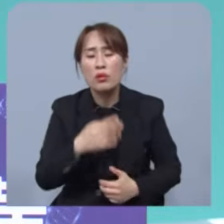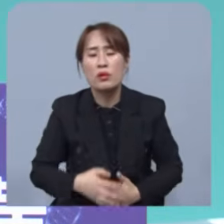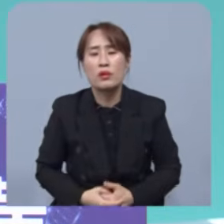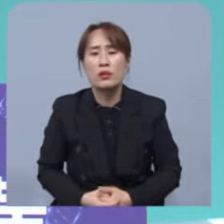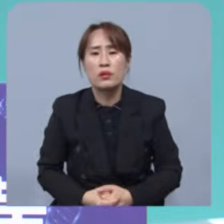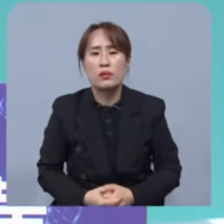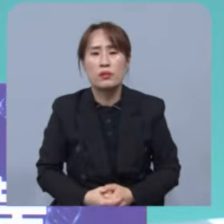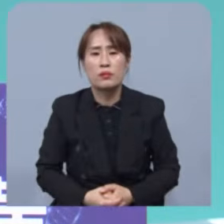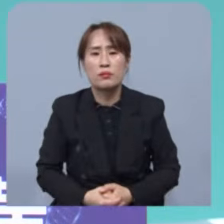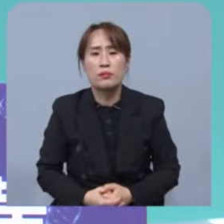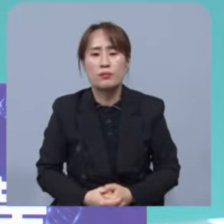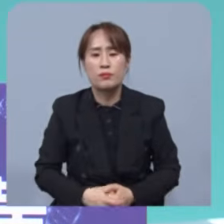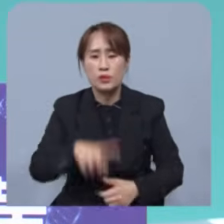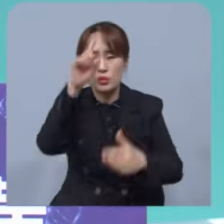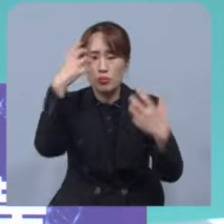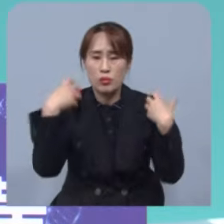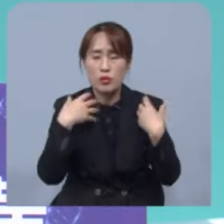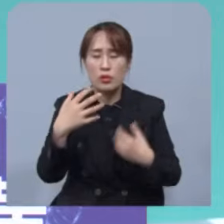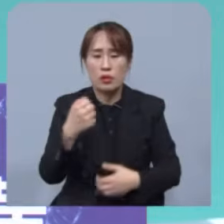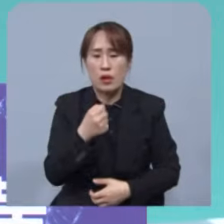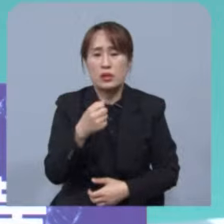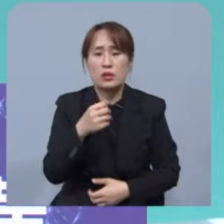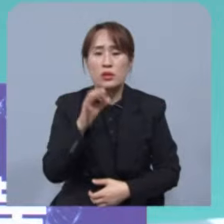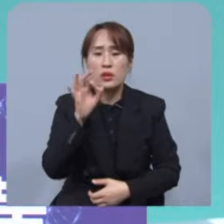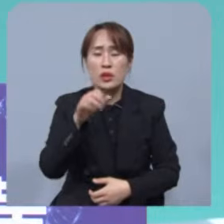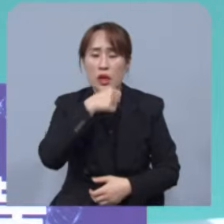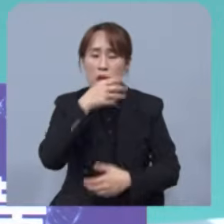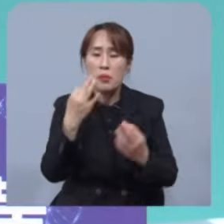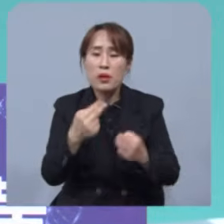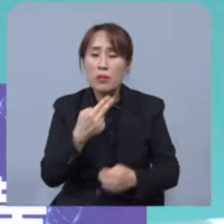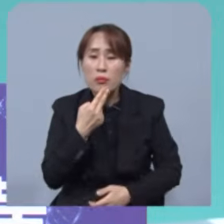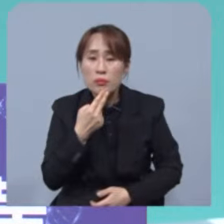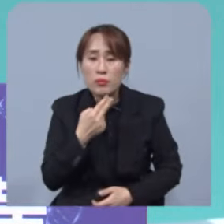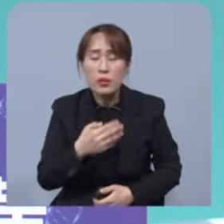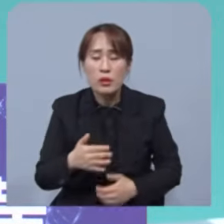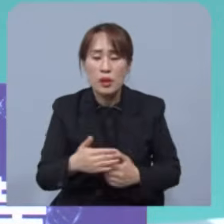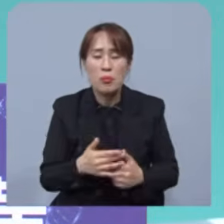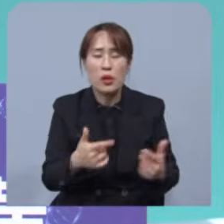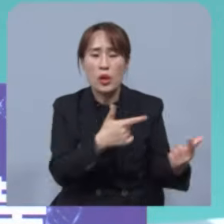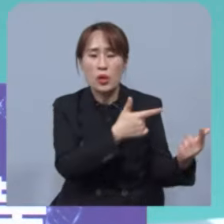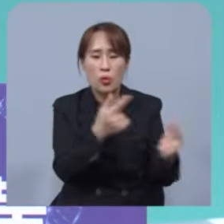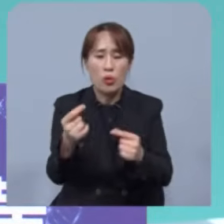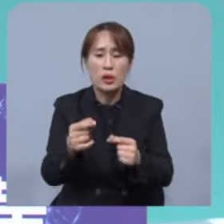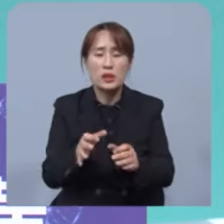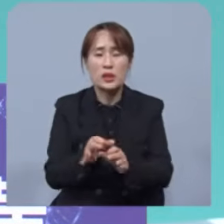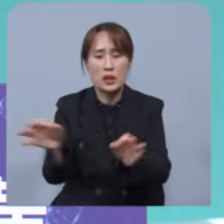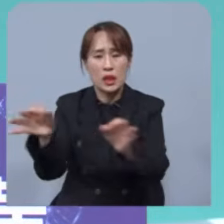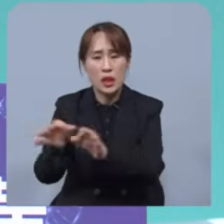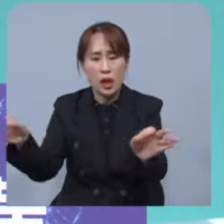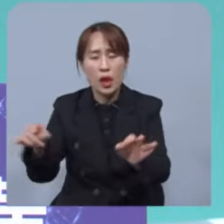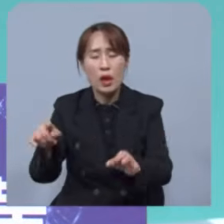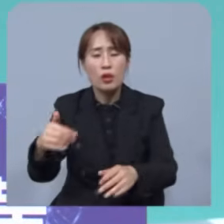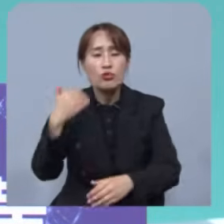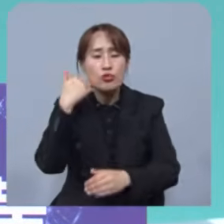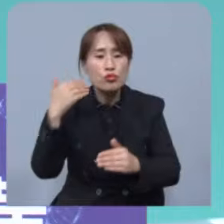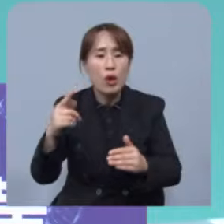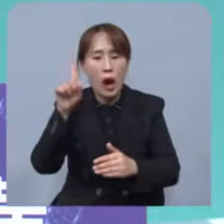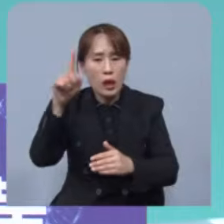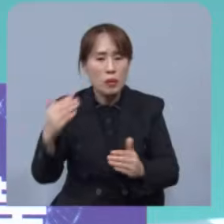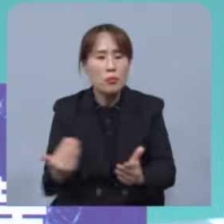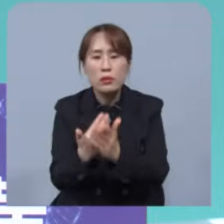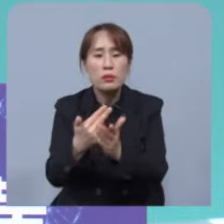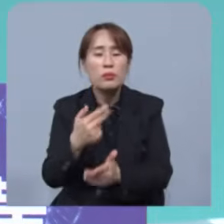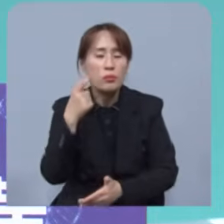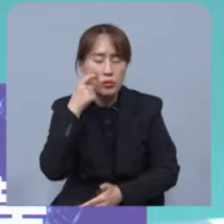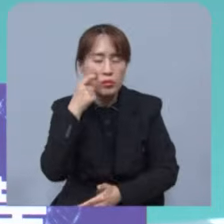뭐 가진 게 없었잖아요. 그러니까 이거를 골고루 나누면 아무도 죽도밥도 안 되는 상황인